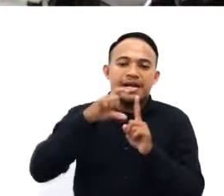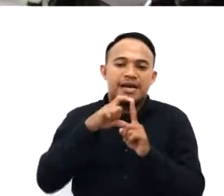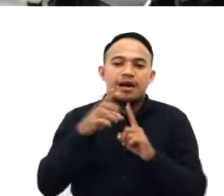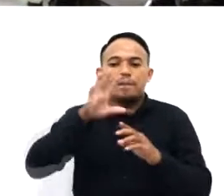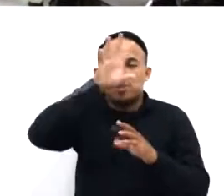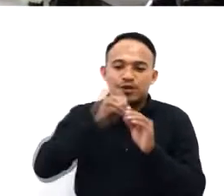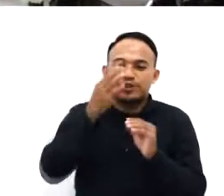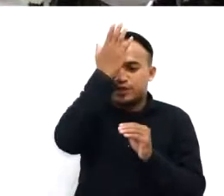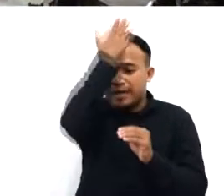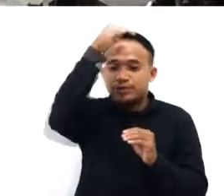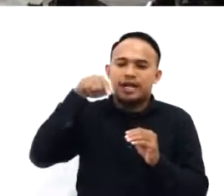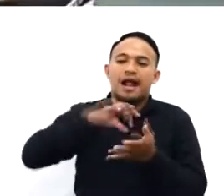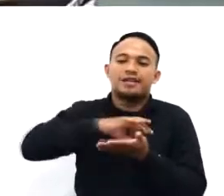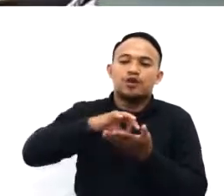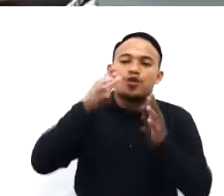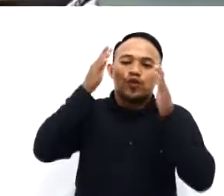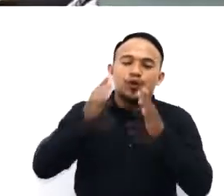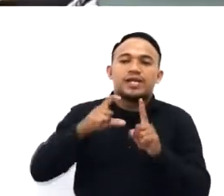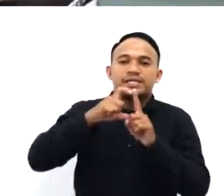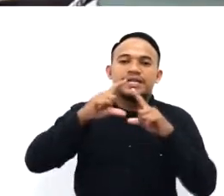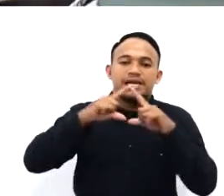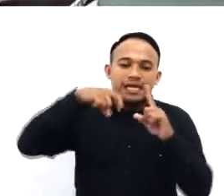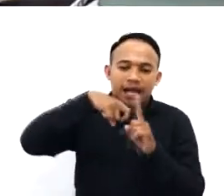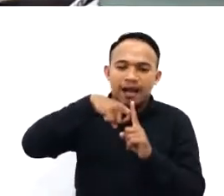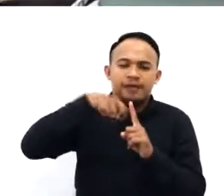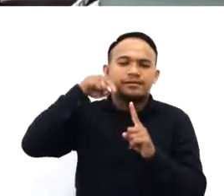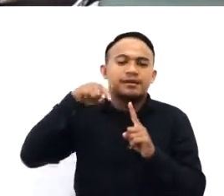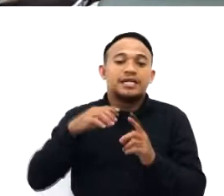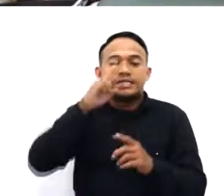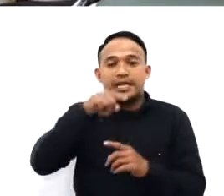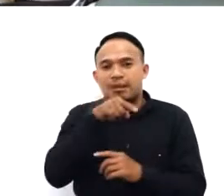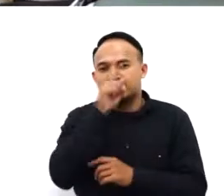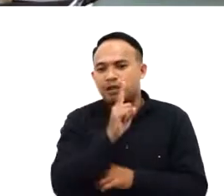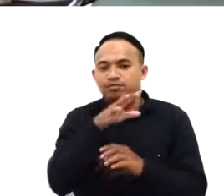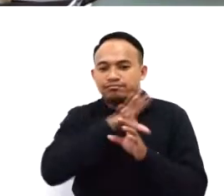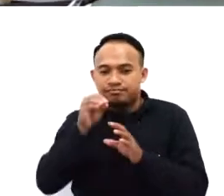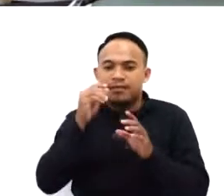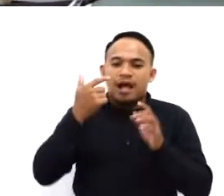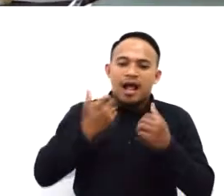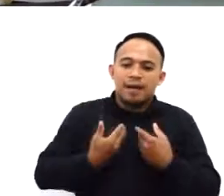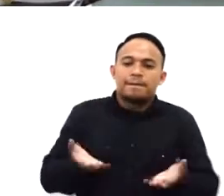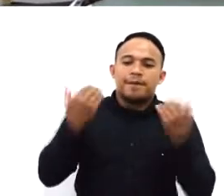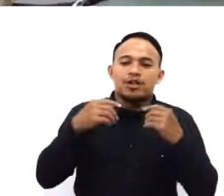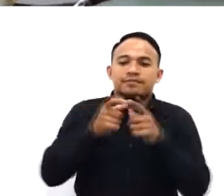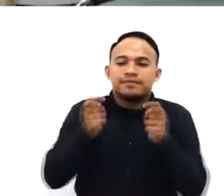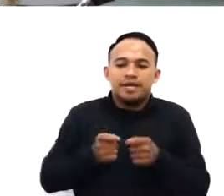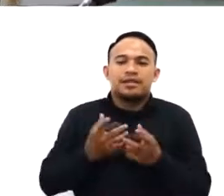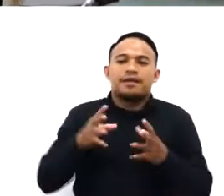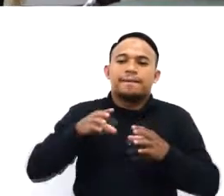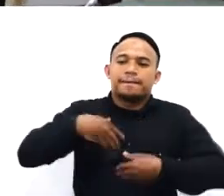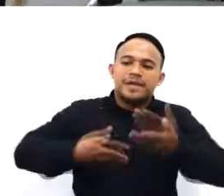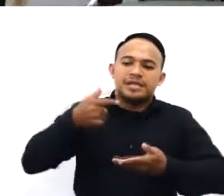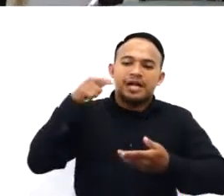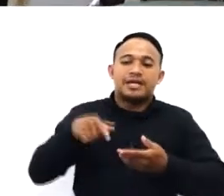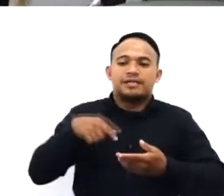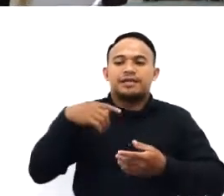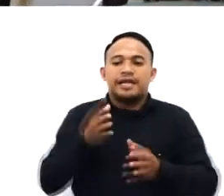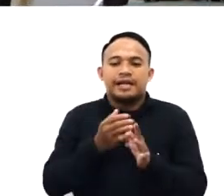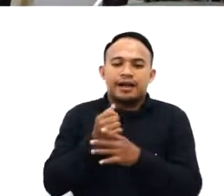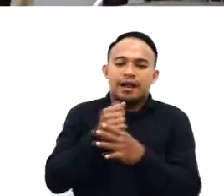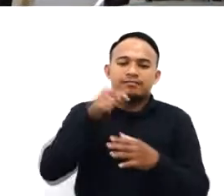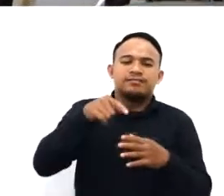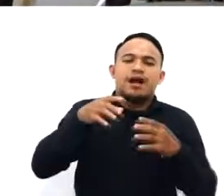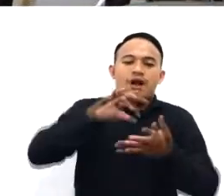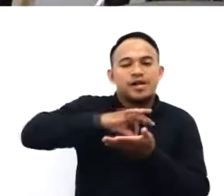dana alokasi khusus. Salah satunya adalah pembangunan tempat pemasaran ikan yang berlokasi di Pelabuhan